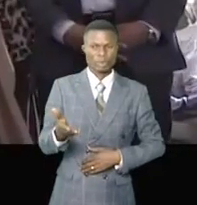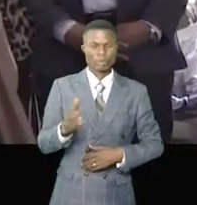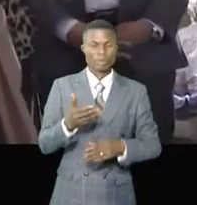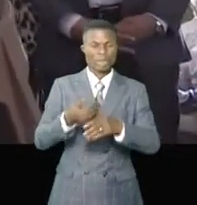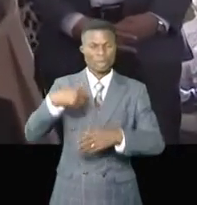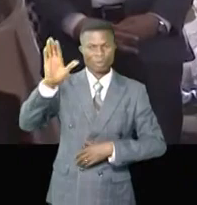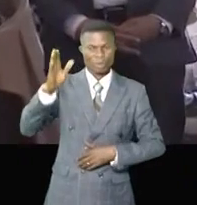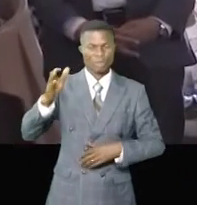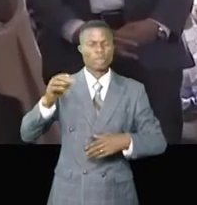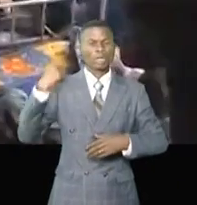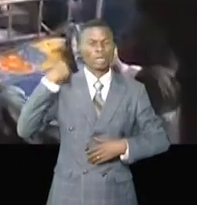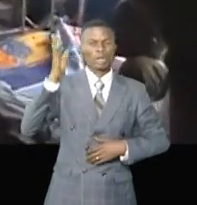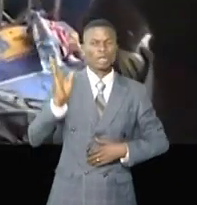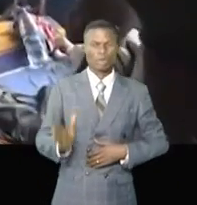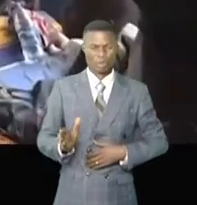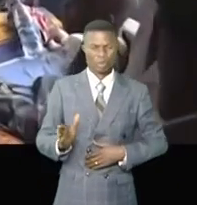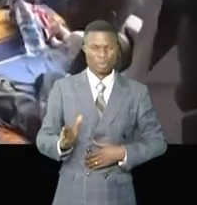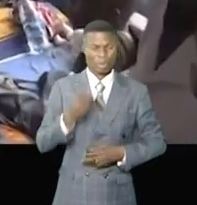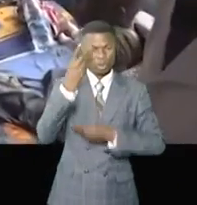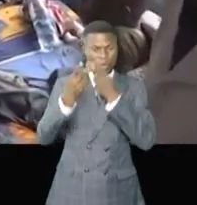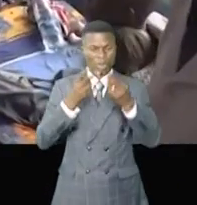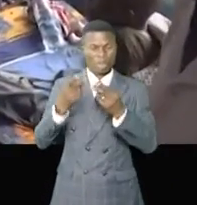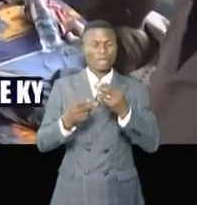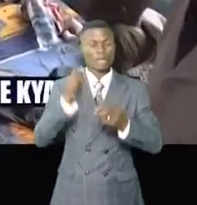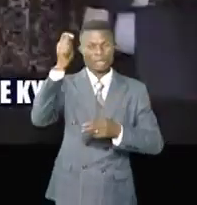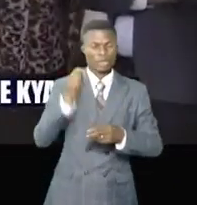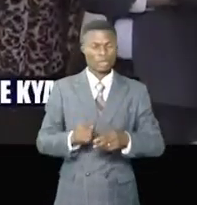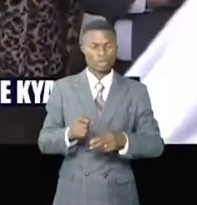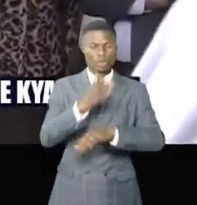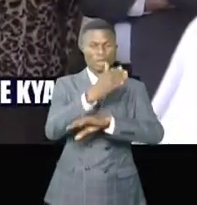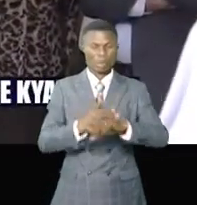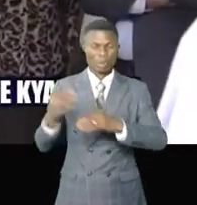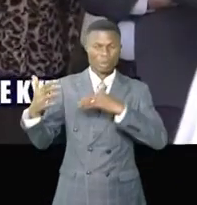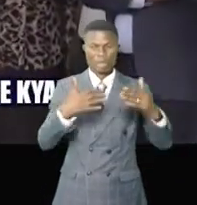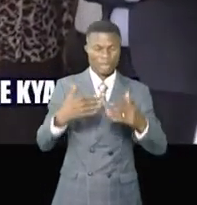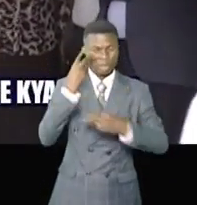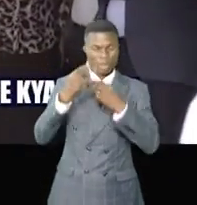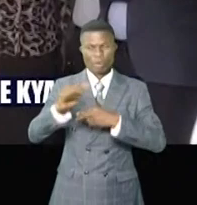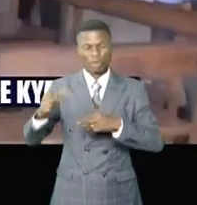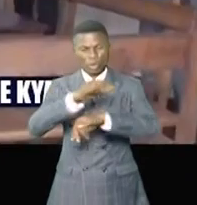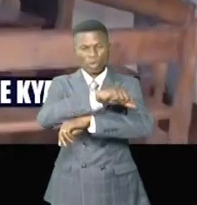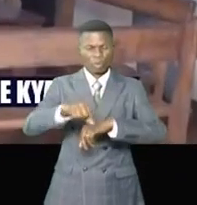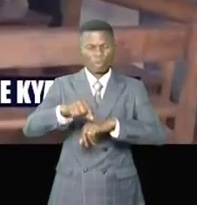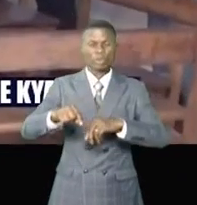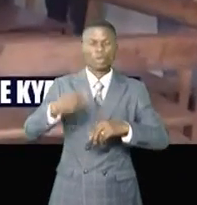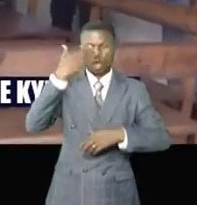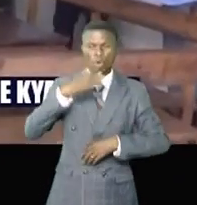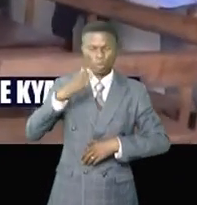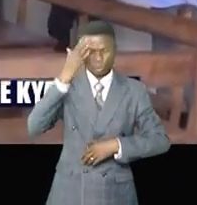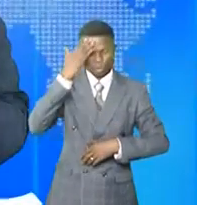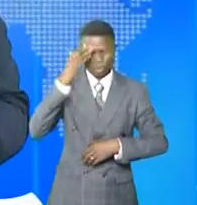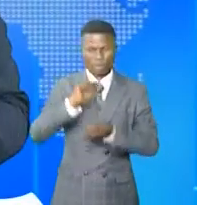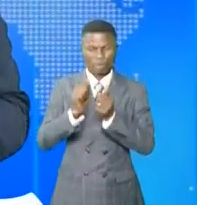quitter, l'autorité provinciale a rendu visite aux blessés de guerre et visité d'autres départements pour s'enquérir d'autres